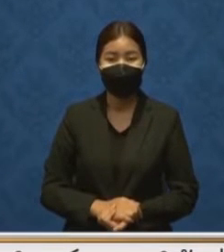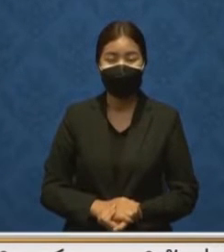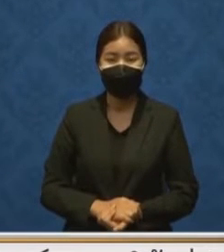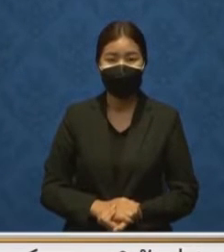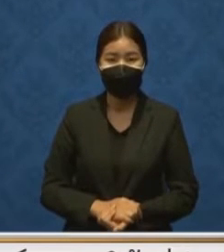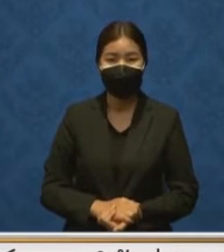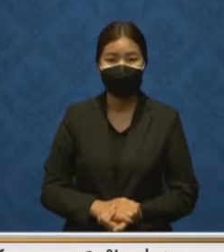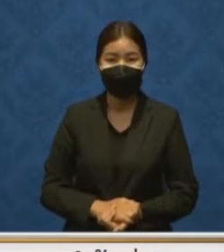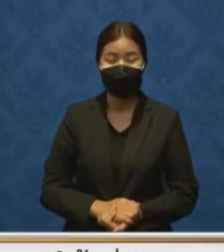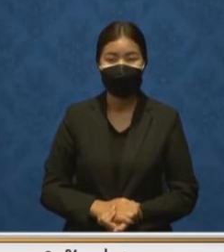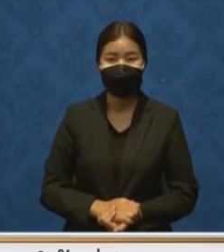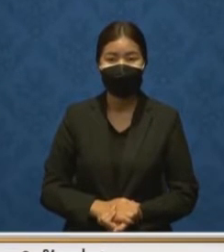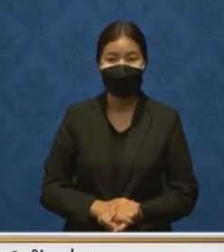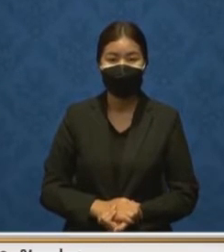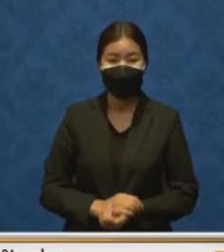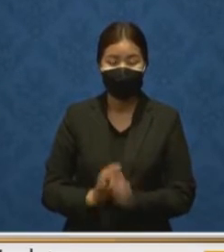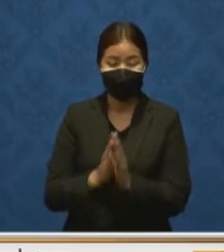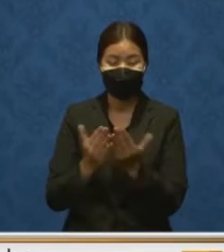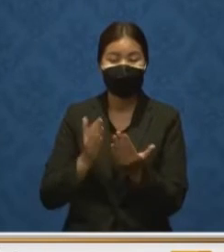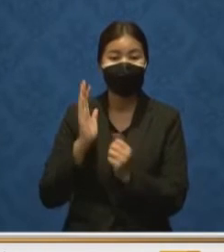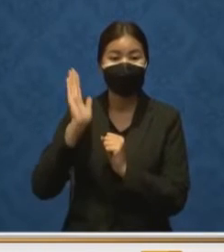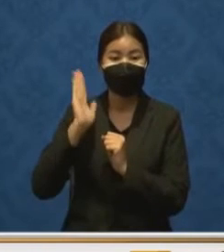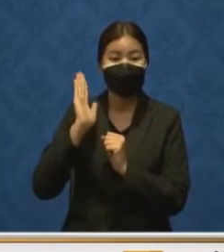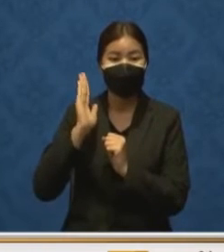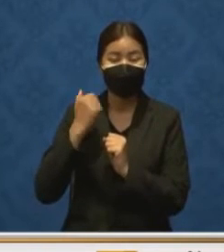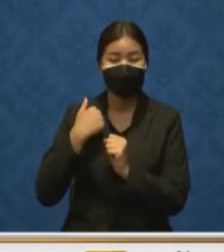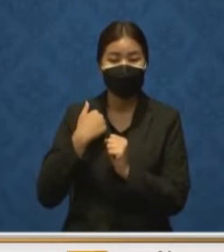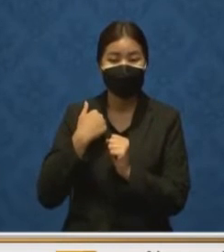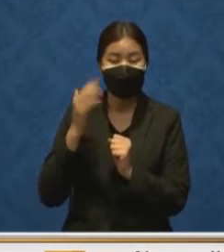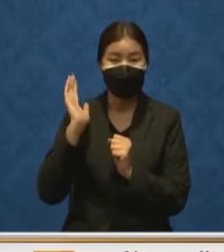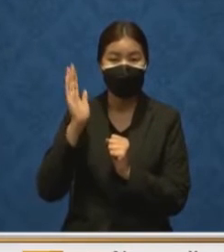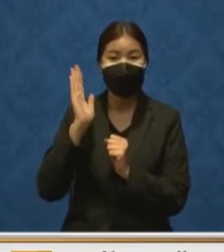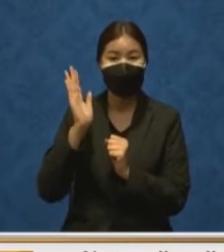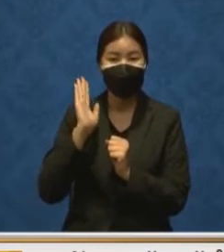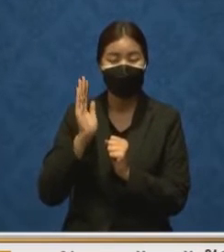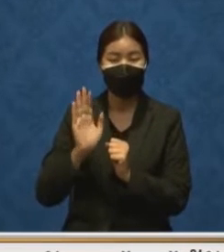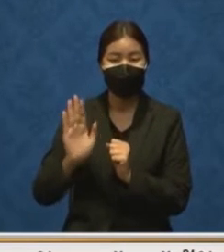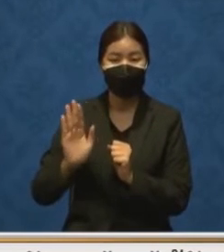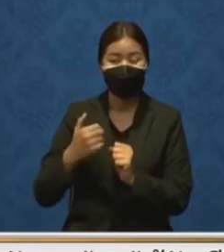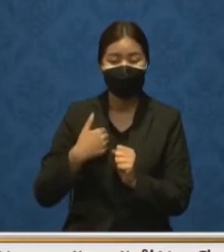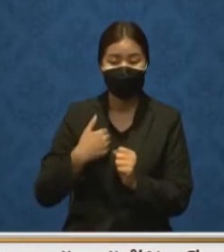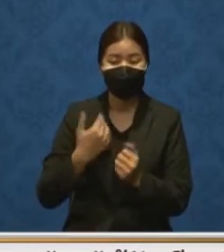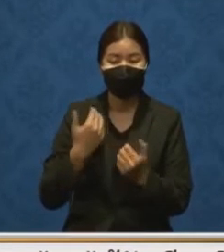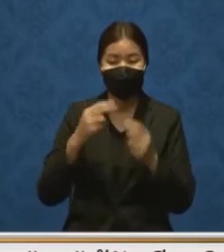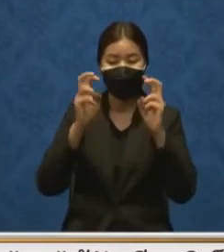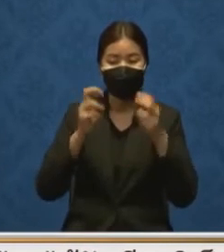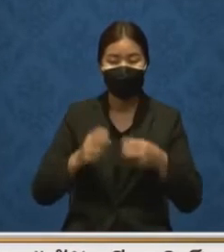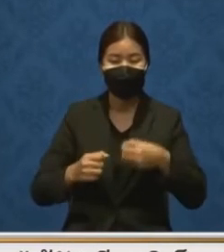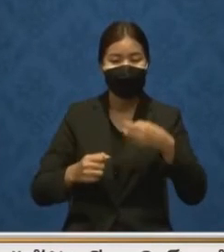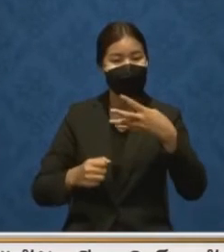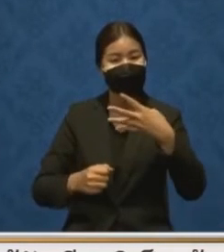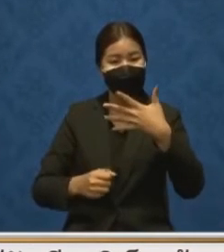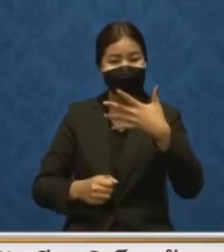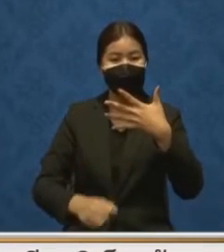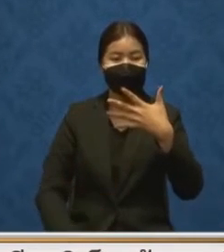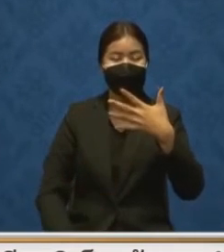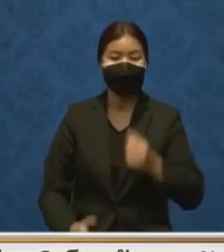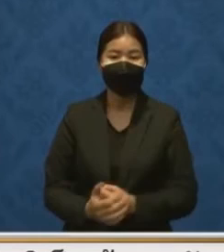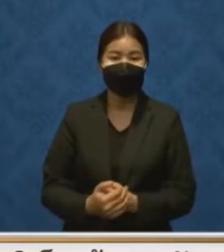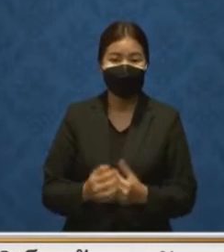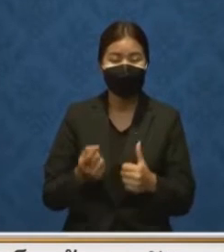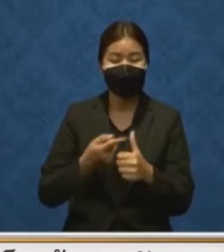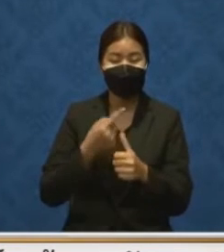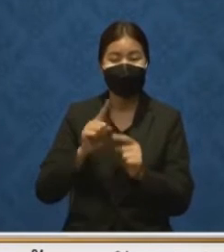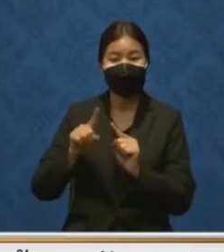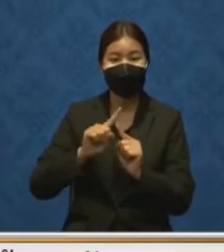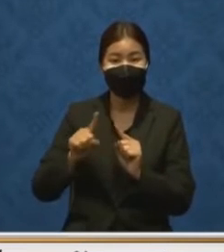ชี้แงต่คำมาพี่ปลายของเพื่อนสมาชิค 4-5ระเด็ครับประเด็แรกคือเร